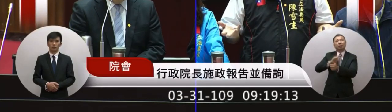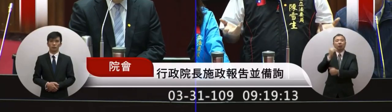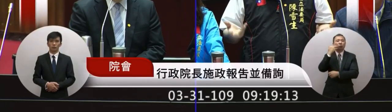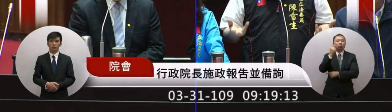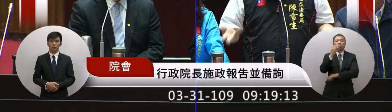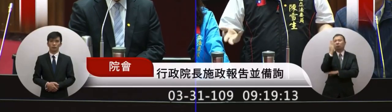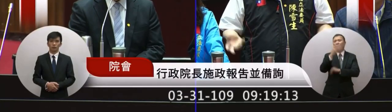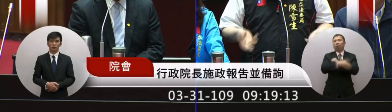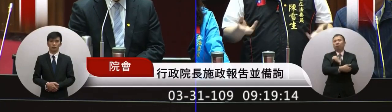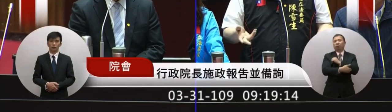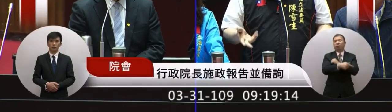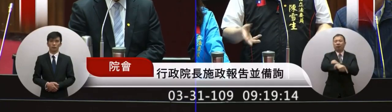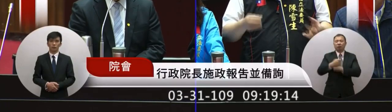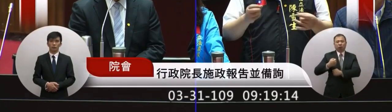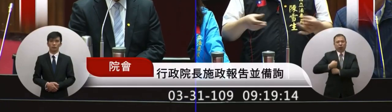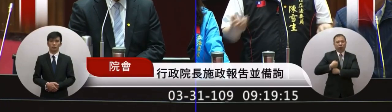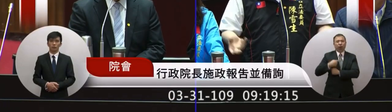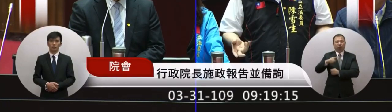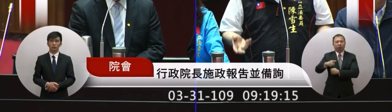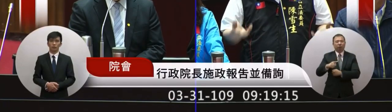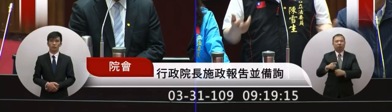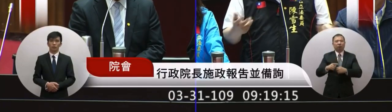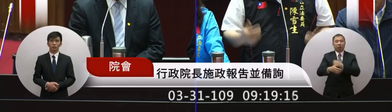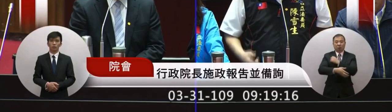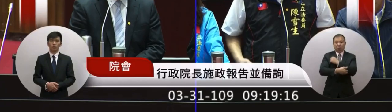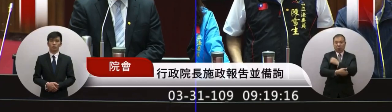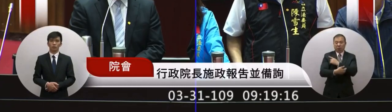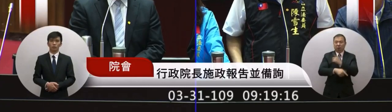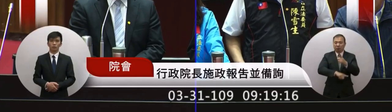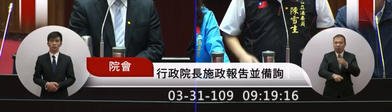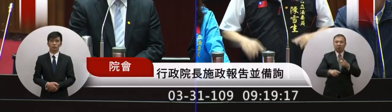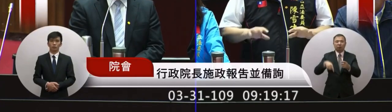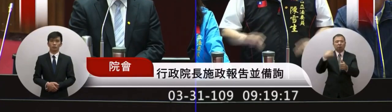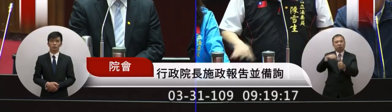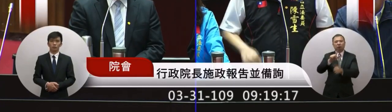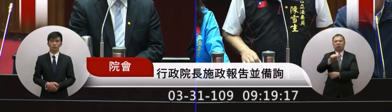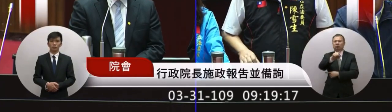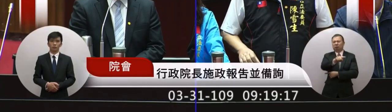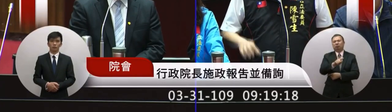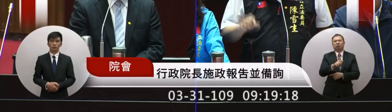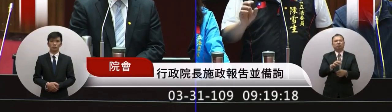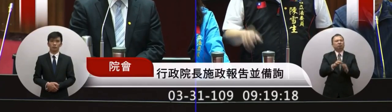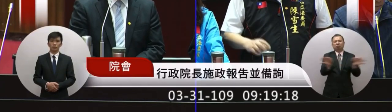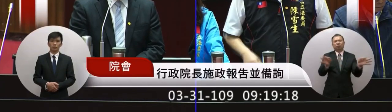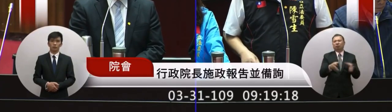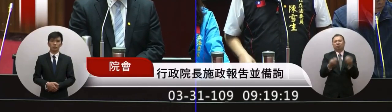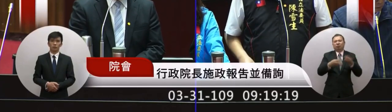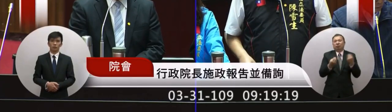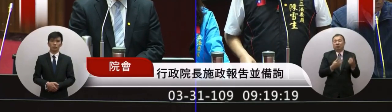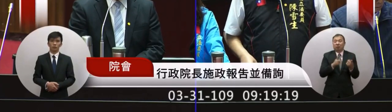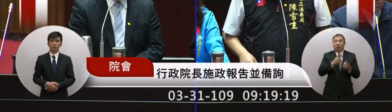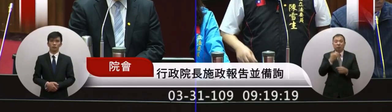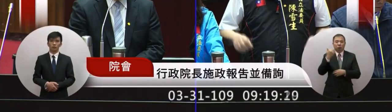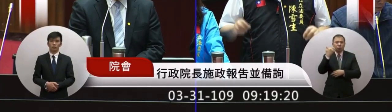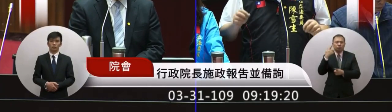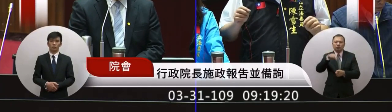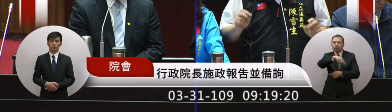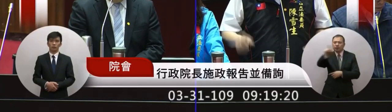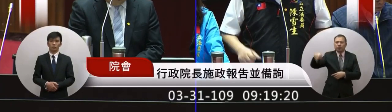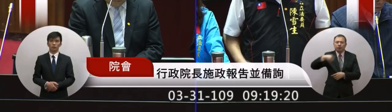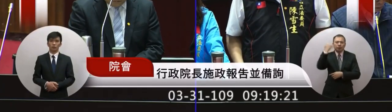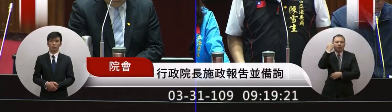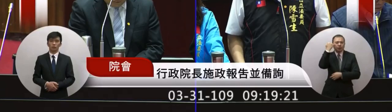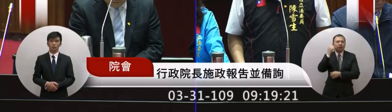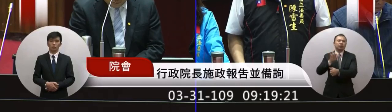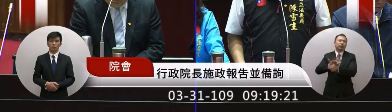了嘛。军公教你再给他，他平常有上班，他够了，对不对？那有一些能够普及的部分，尽量普及。还有